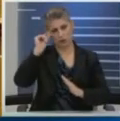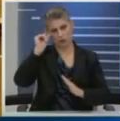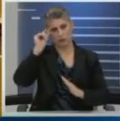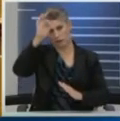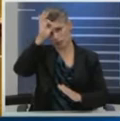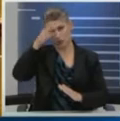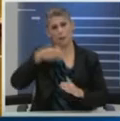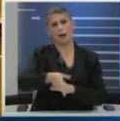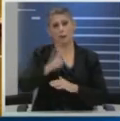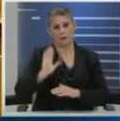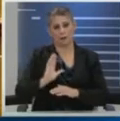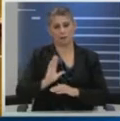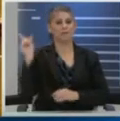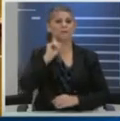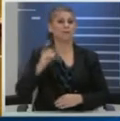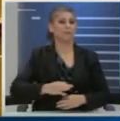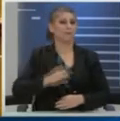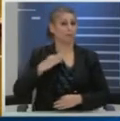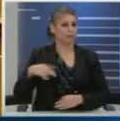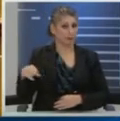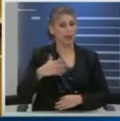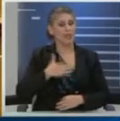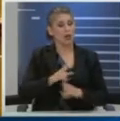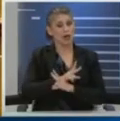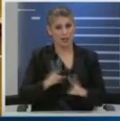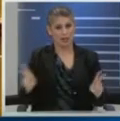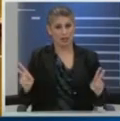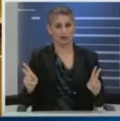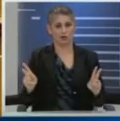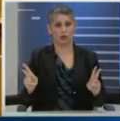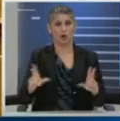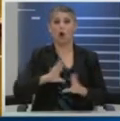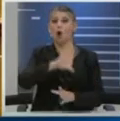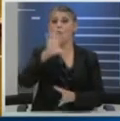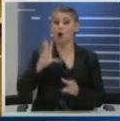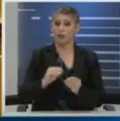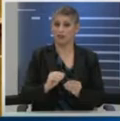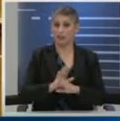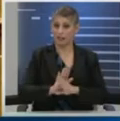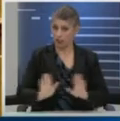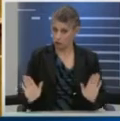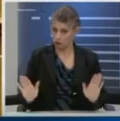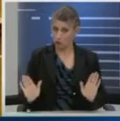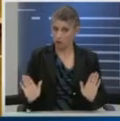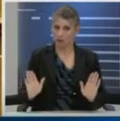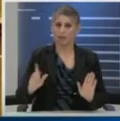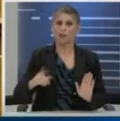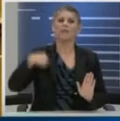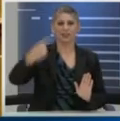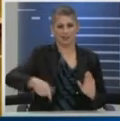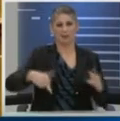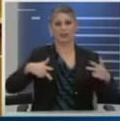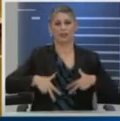Και κυρίες και κύριοι συνάδελφοι, θέλω να είμαι απολύτως ξεκάθαρος. Όλα αυτά θα τελειώσουν με την